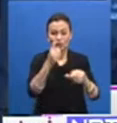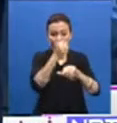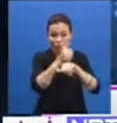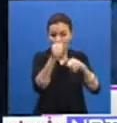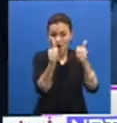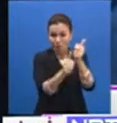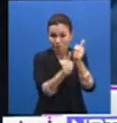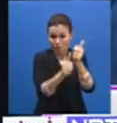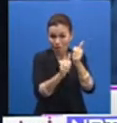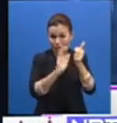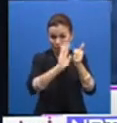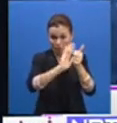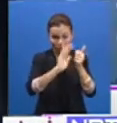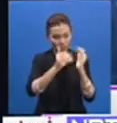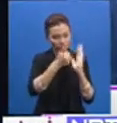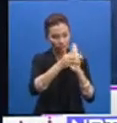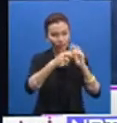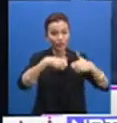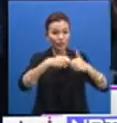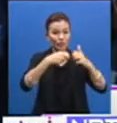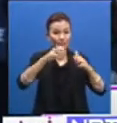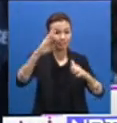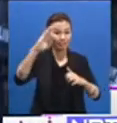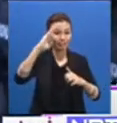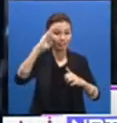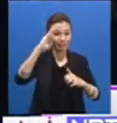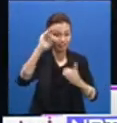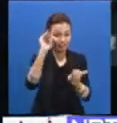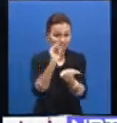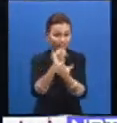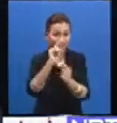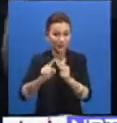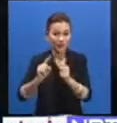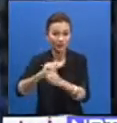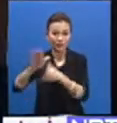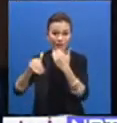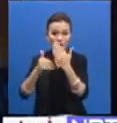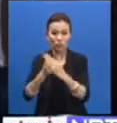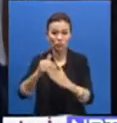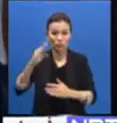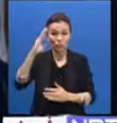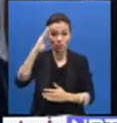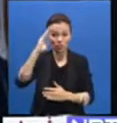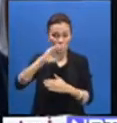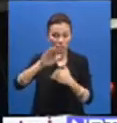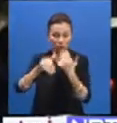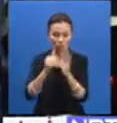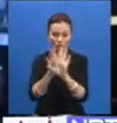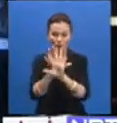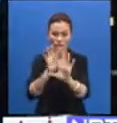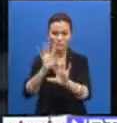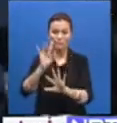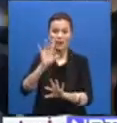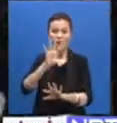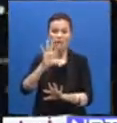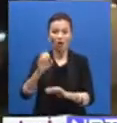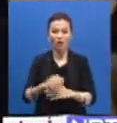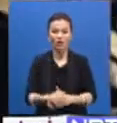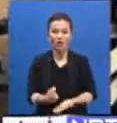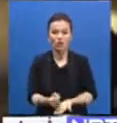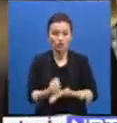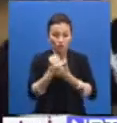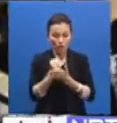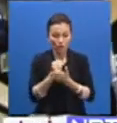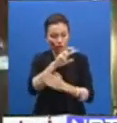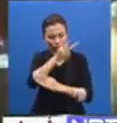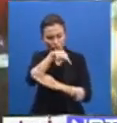การจังหวัดทหารบกสุรินทร์ร่วมปล่อยแถวกำลังผสมกว่า 800คนรวมกวาดล้างอาชญากรรมตั้งจุดตรวจจุดสกัด